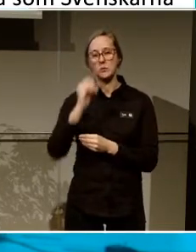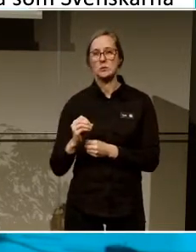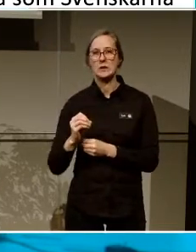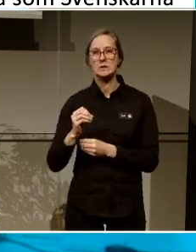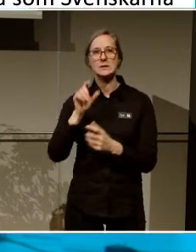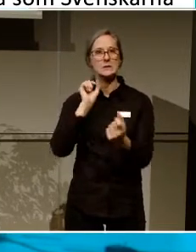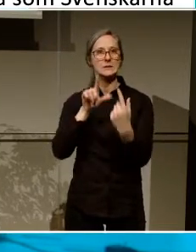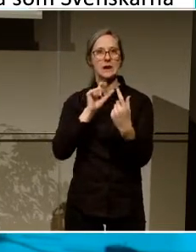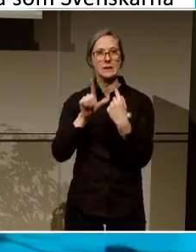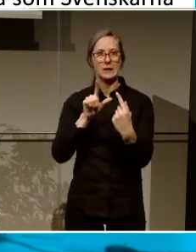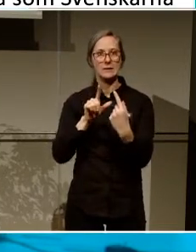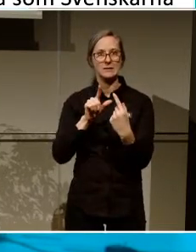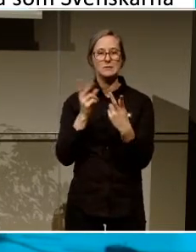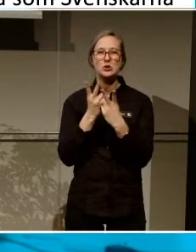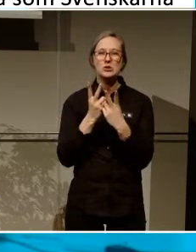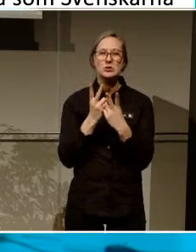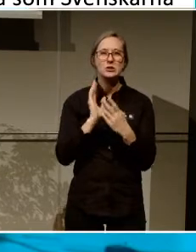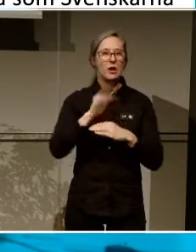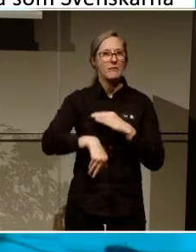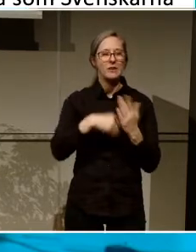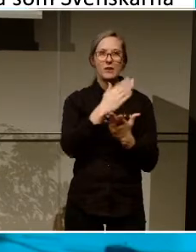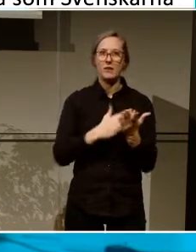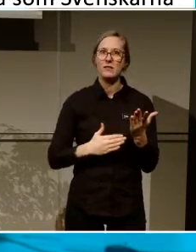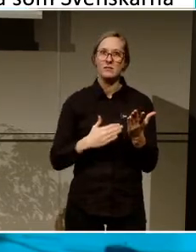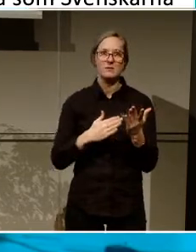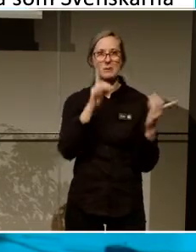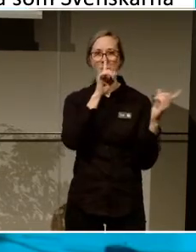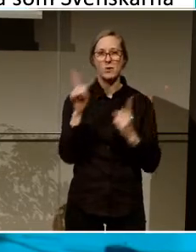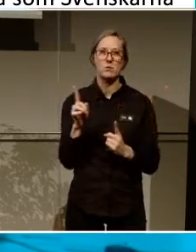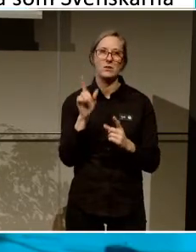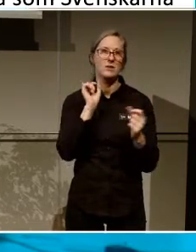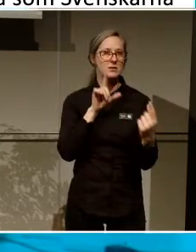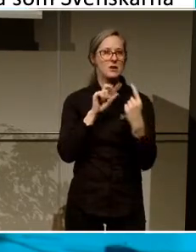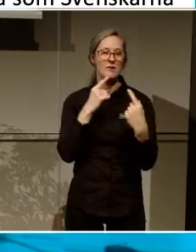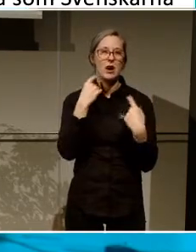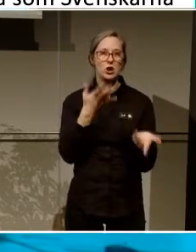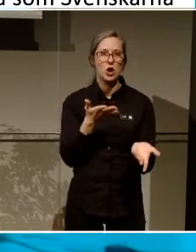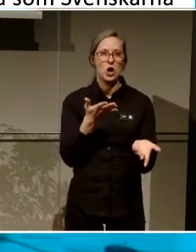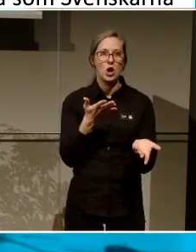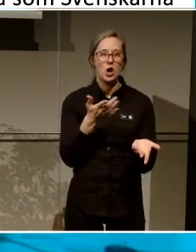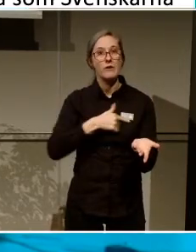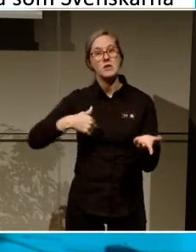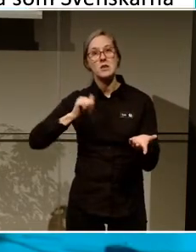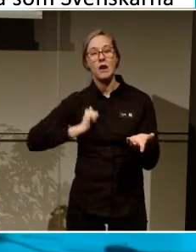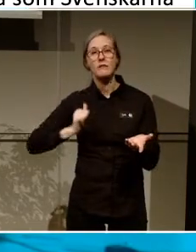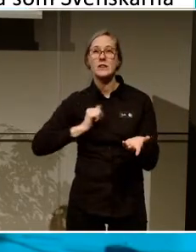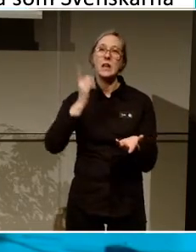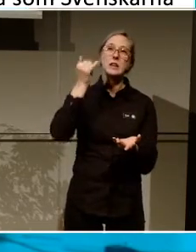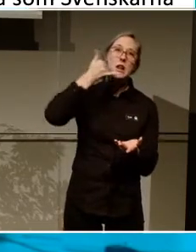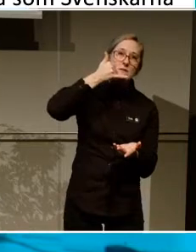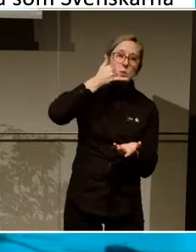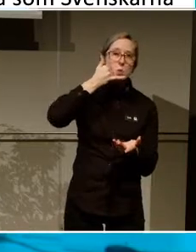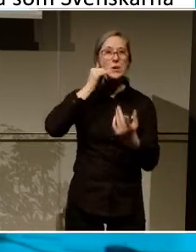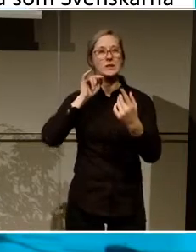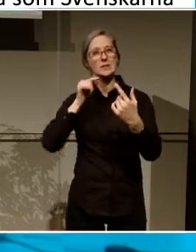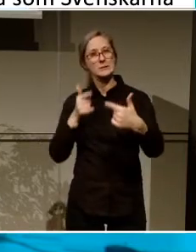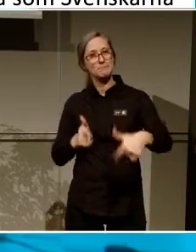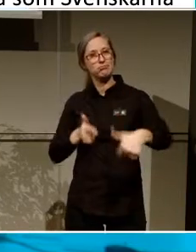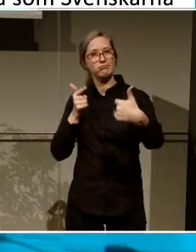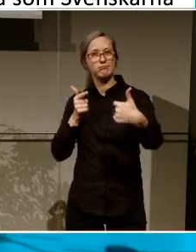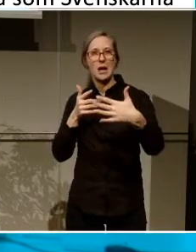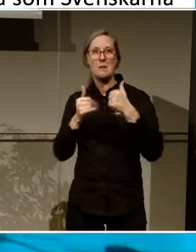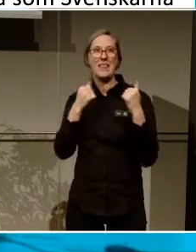halva befolkningen som chattar varje dag. Vi använder telefonsamtal och videosamtal, men det är inte en daglig syssla. Sen